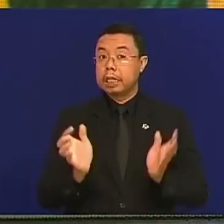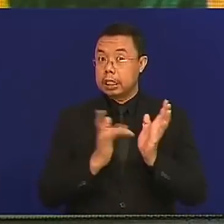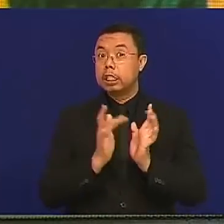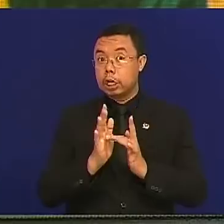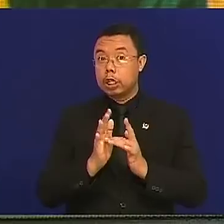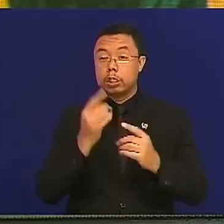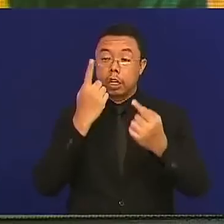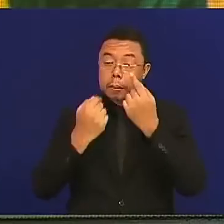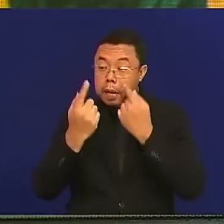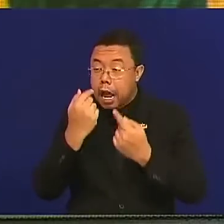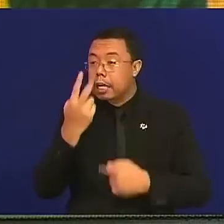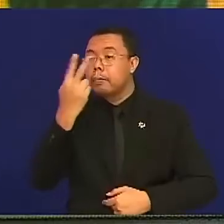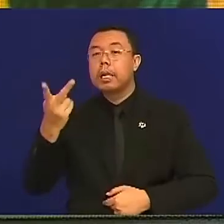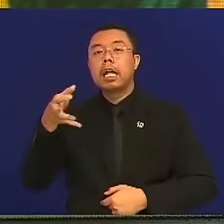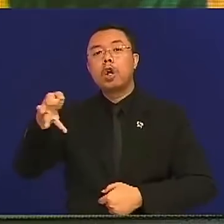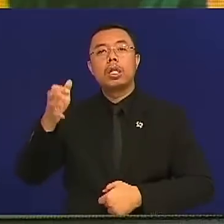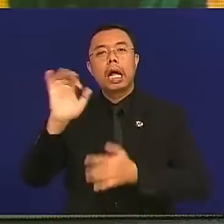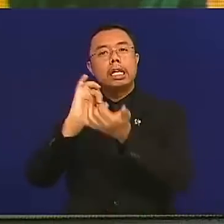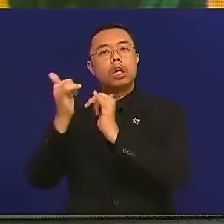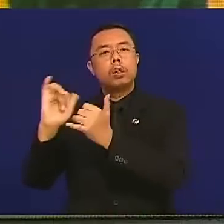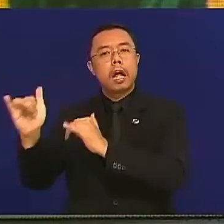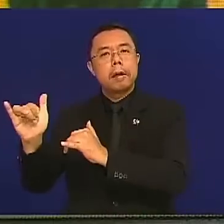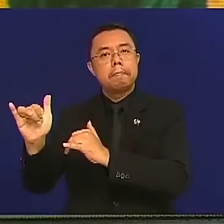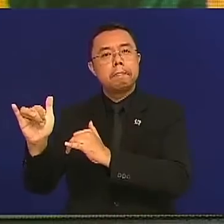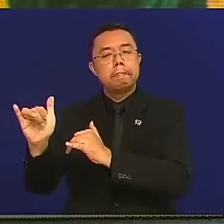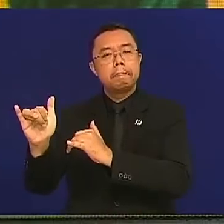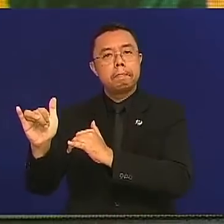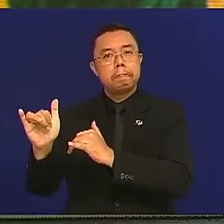Yesus menangisi Yerusalem.